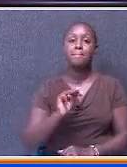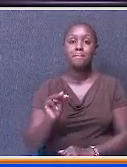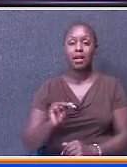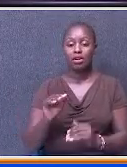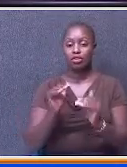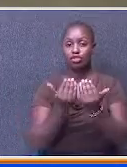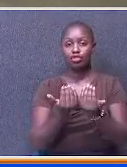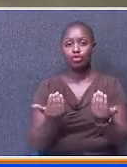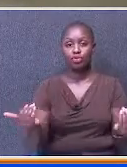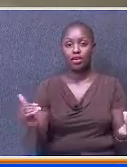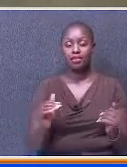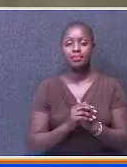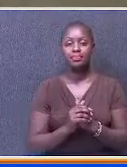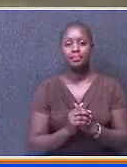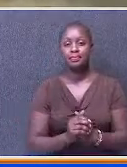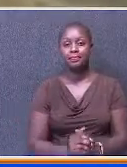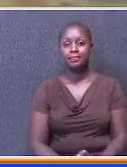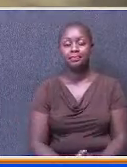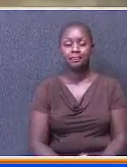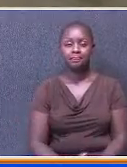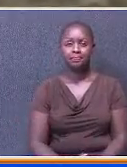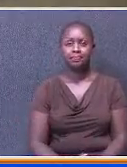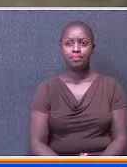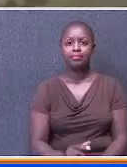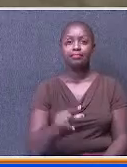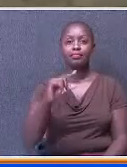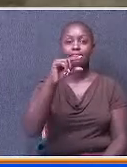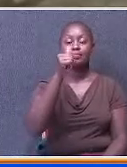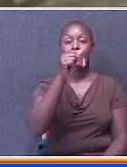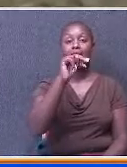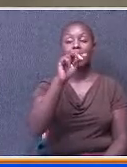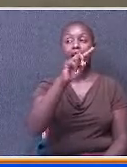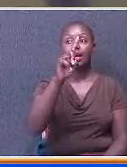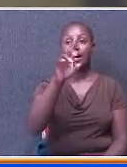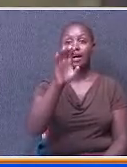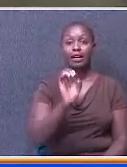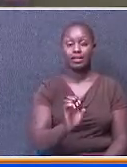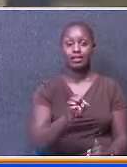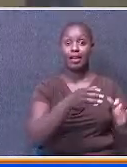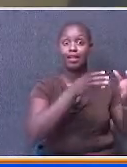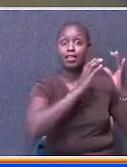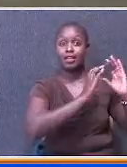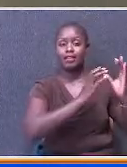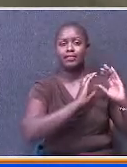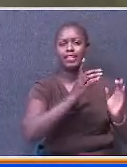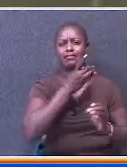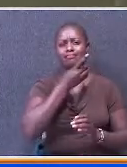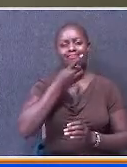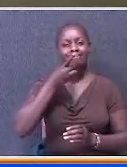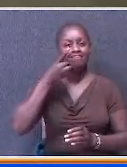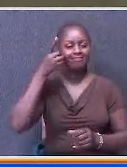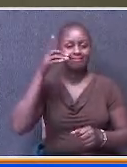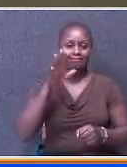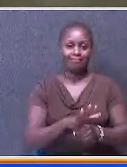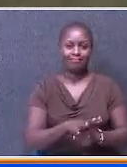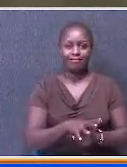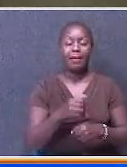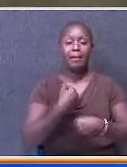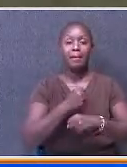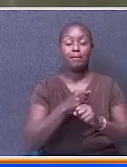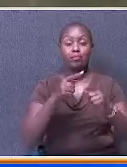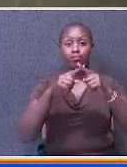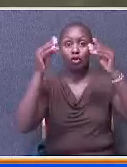maelezo zaidi. Eneo la Ganze, kaunti ya Kilifi, limeathirika na ukame. Hali hii imewaathiri